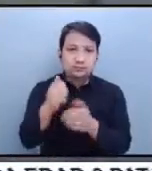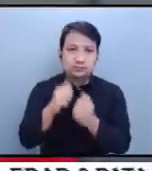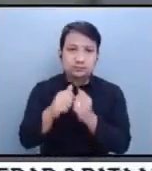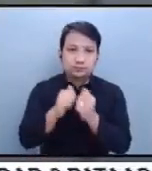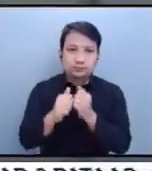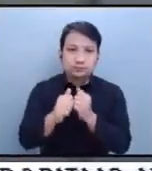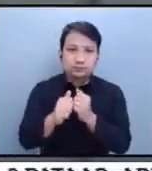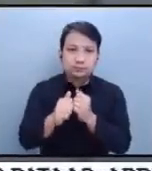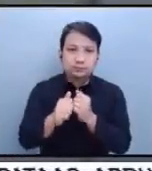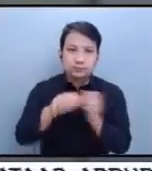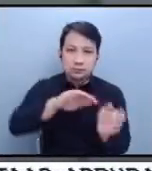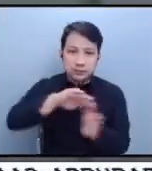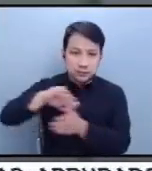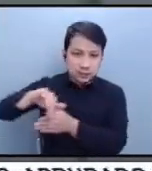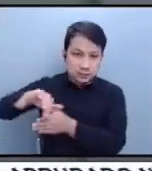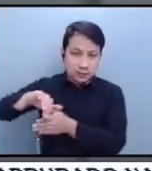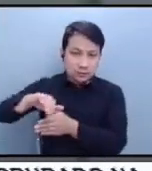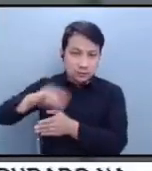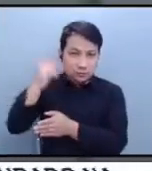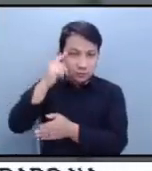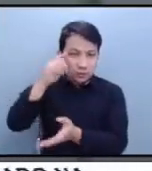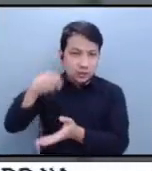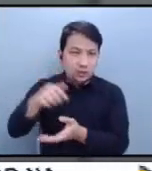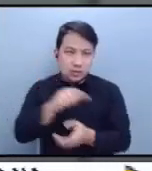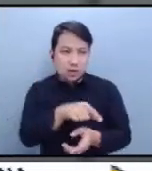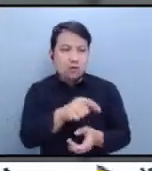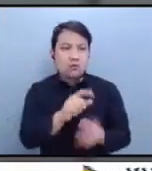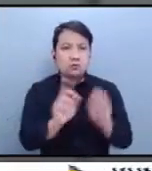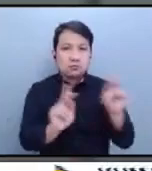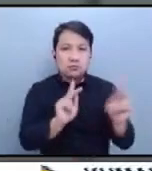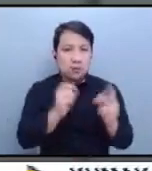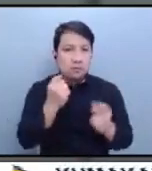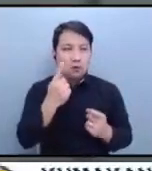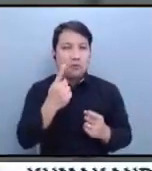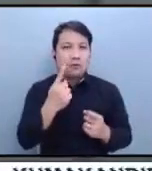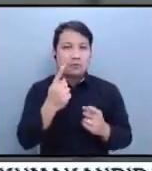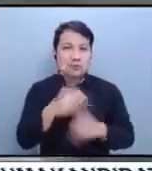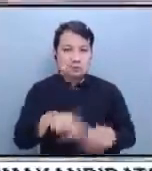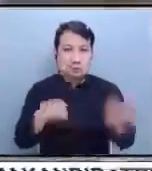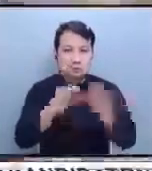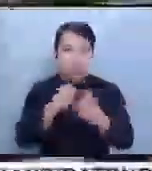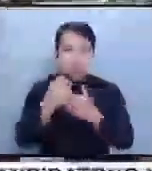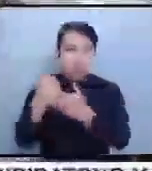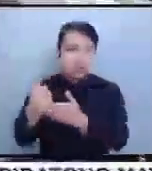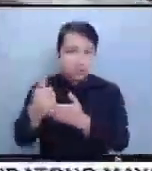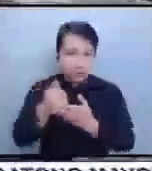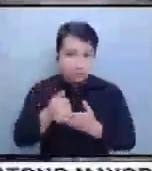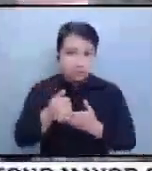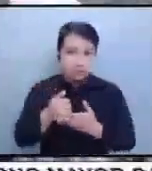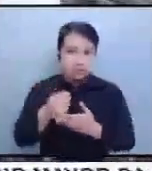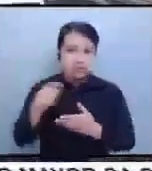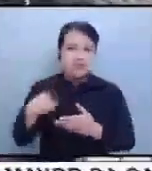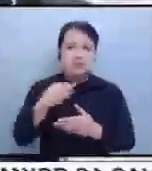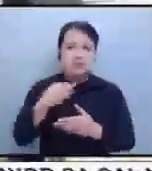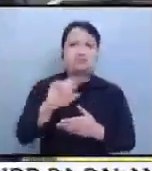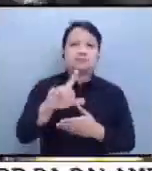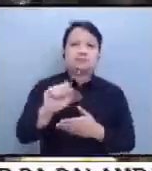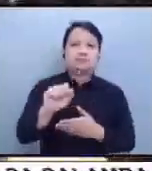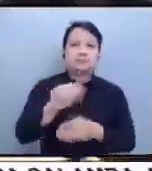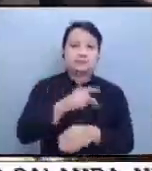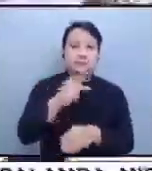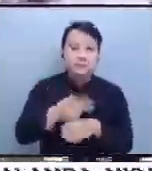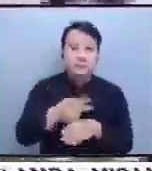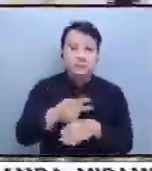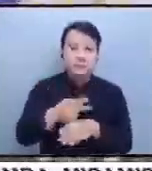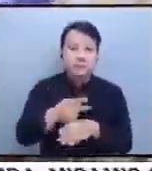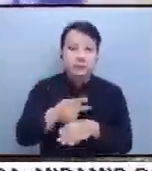aside, mas nauunawaan na ng tao ang pwedeng maidulot ng tulong ng nuclear power plant. Di naman magkamayaw ang mga